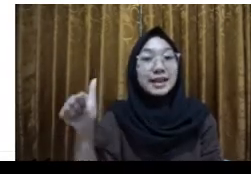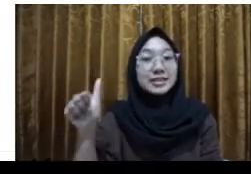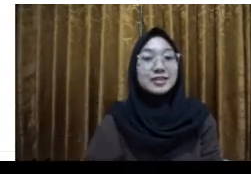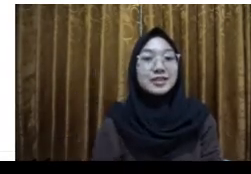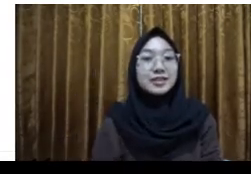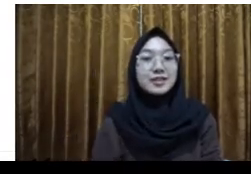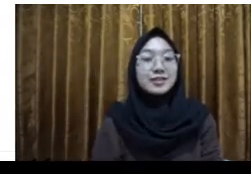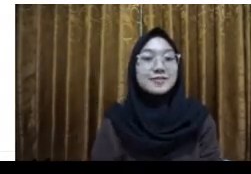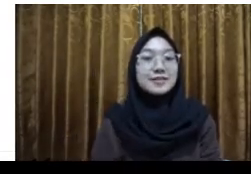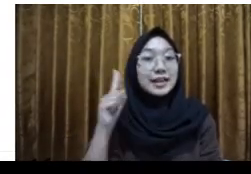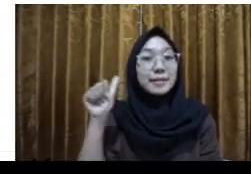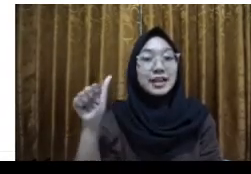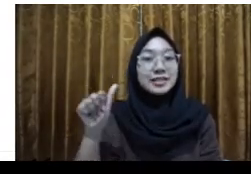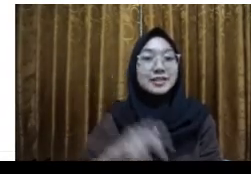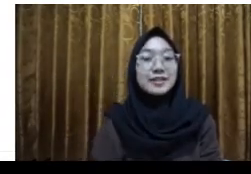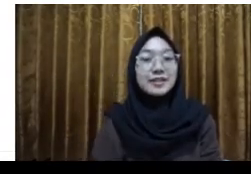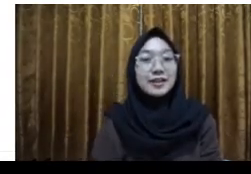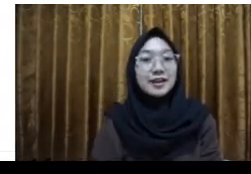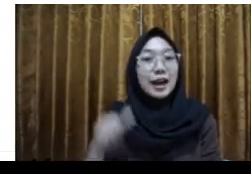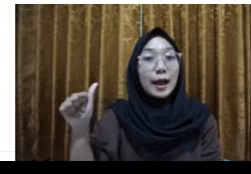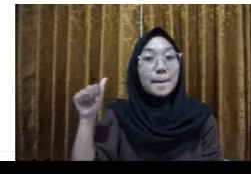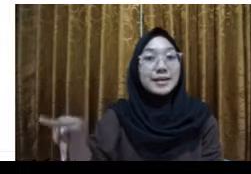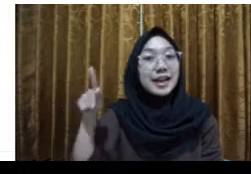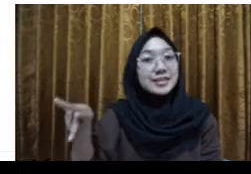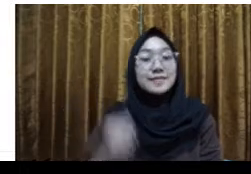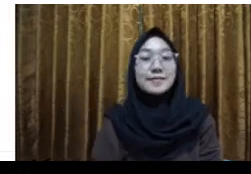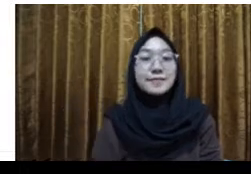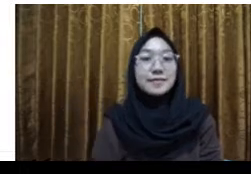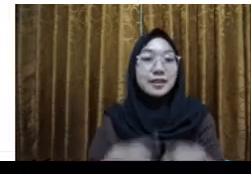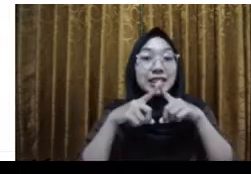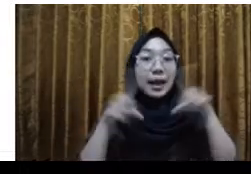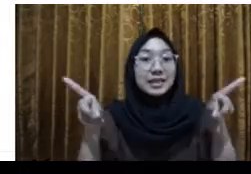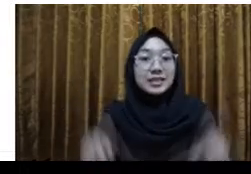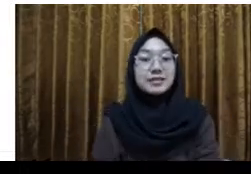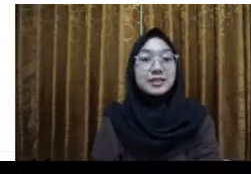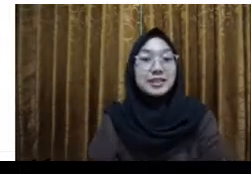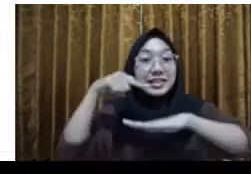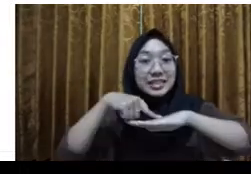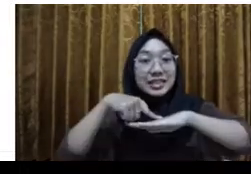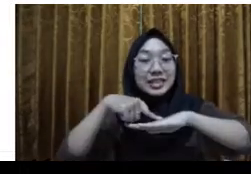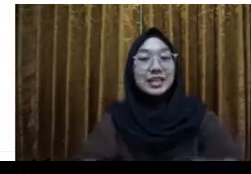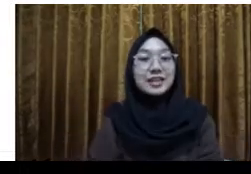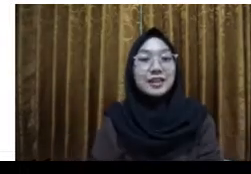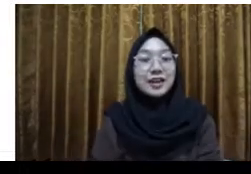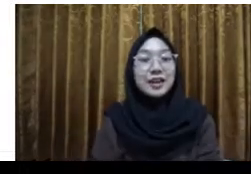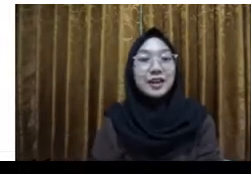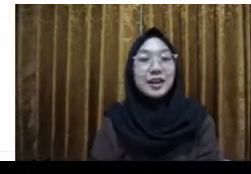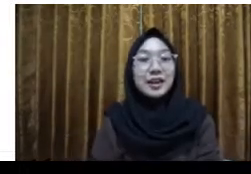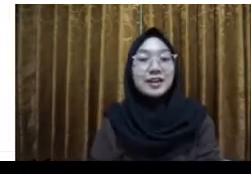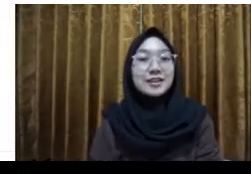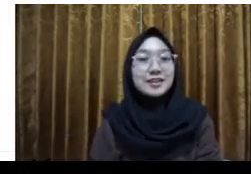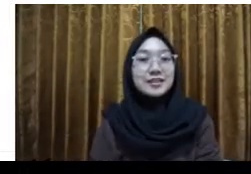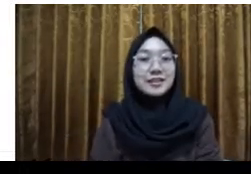apa 16 ya, kurang lebih, atau 15 bahkan. Tapi di versi